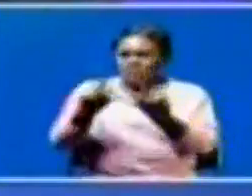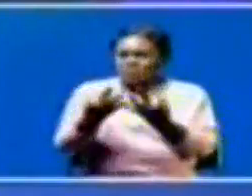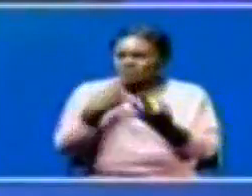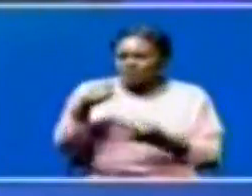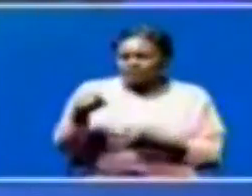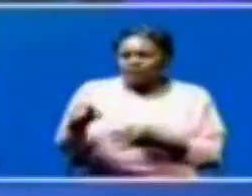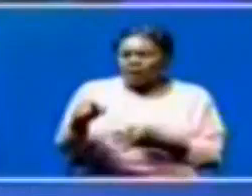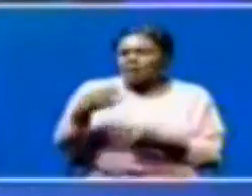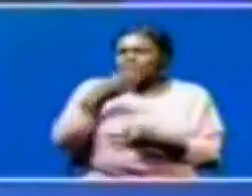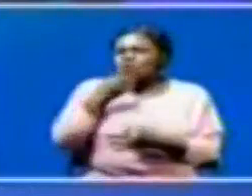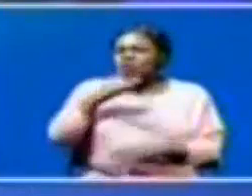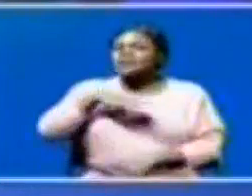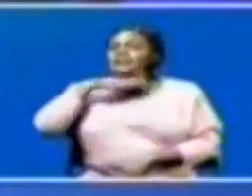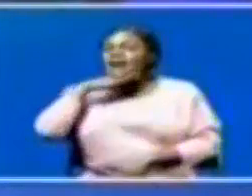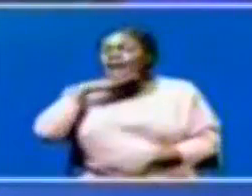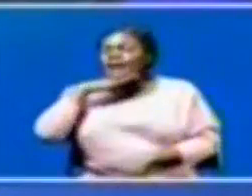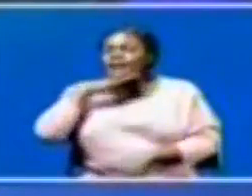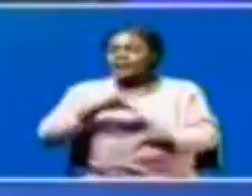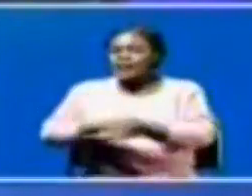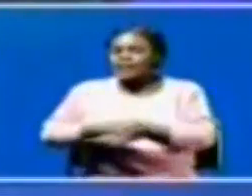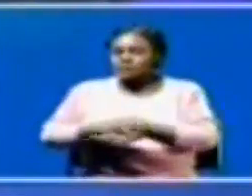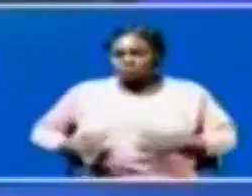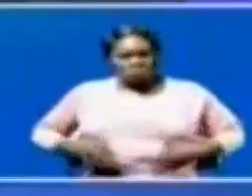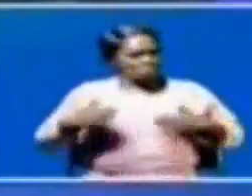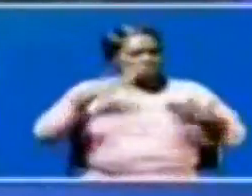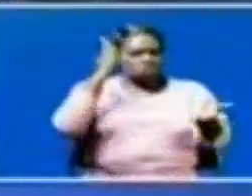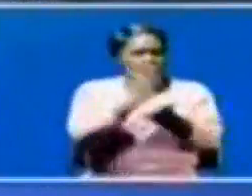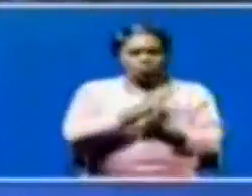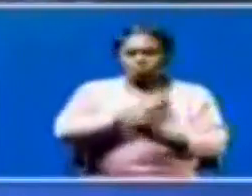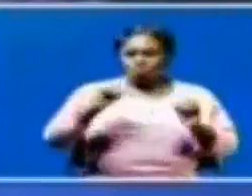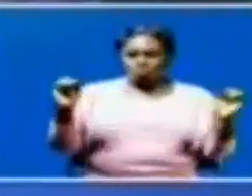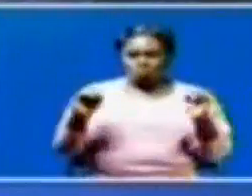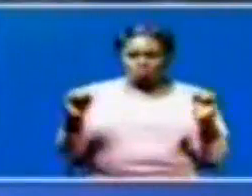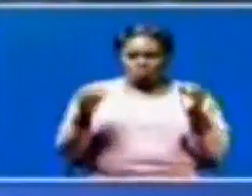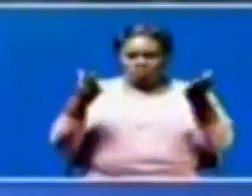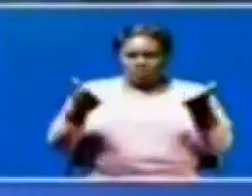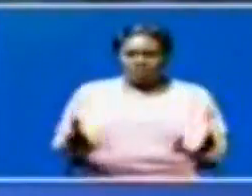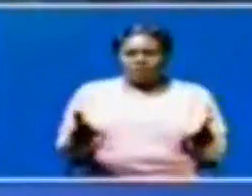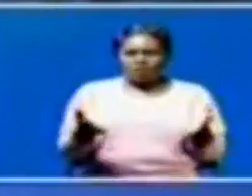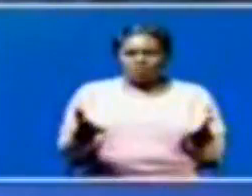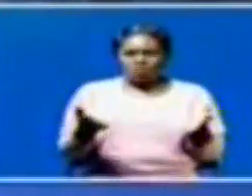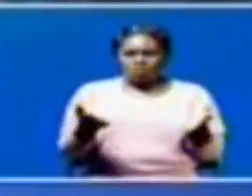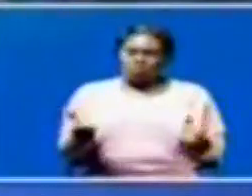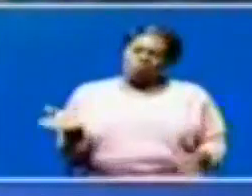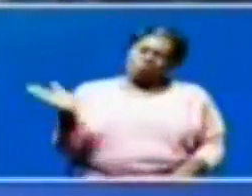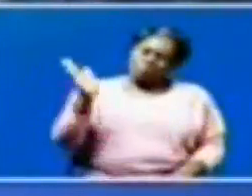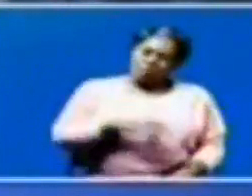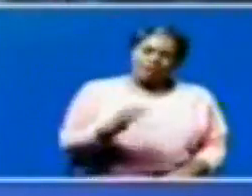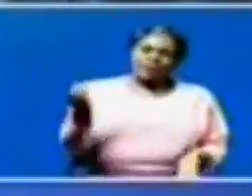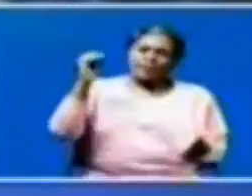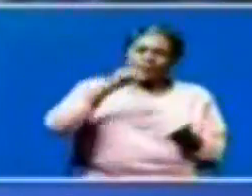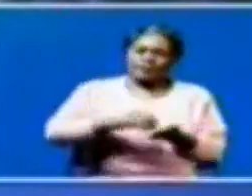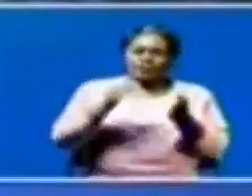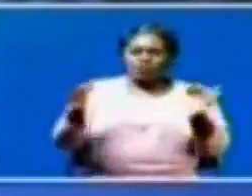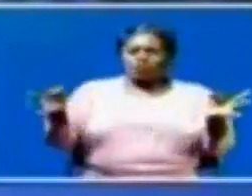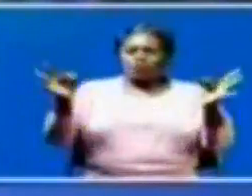mtu amefariki, amepatikana amekufa, haikuwa ya ukweli. Sasa mambo yote tumeyarudisha kwa